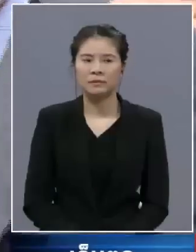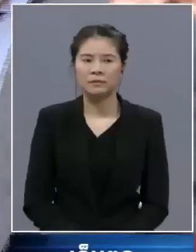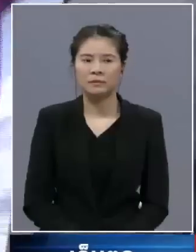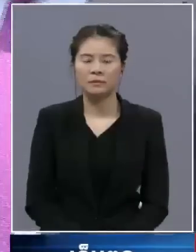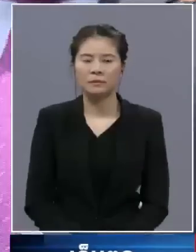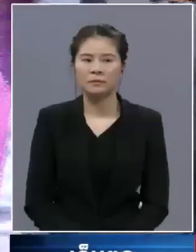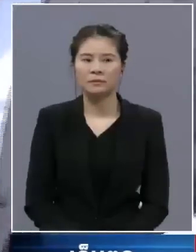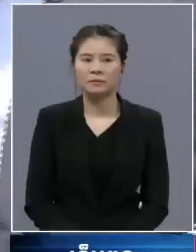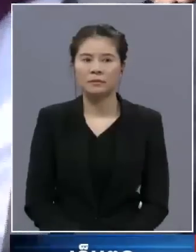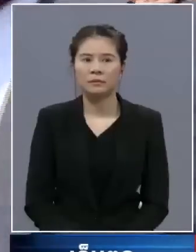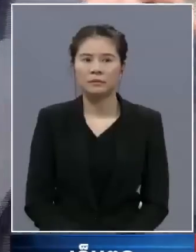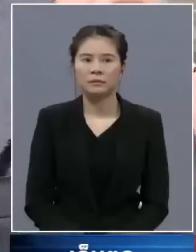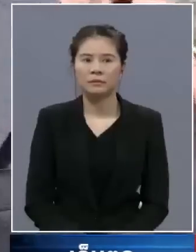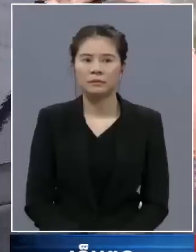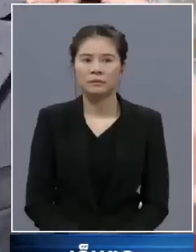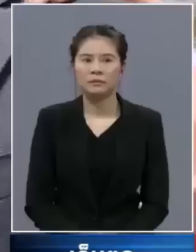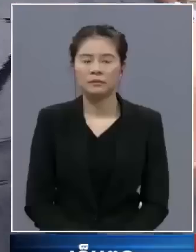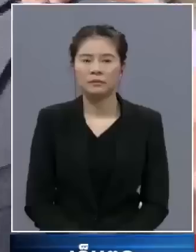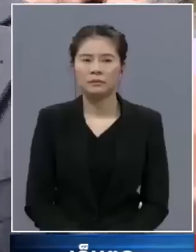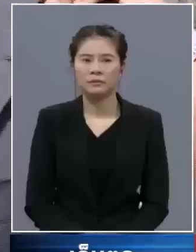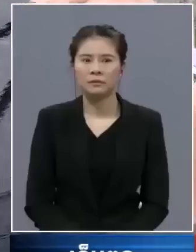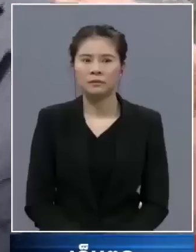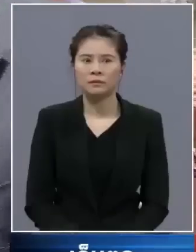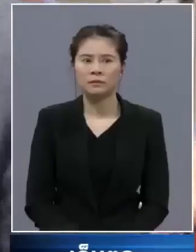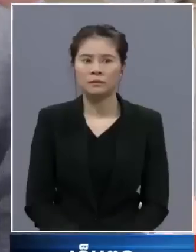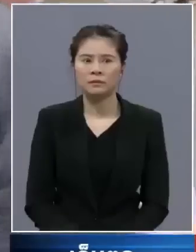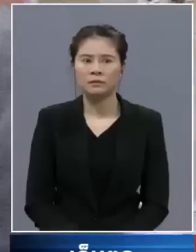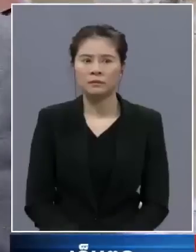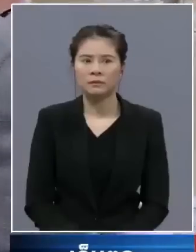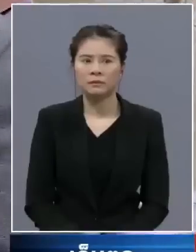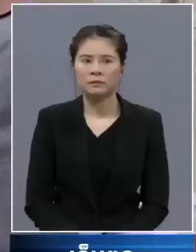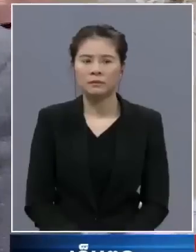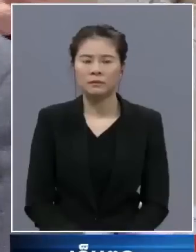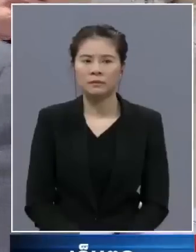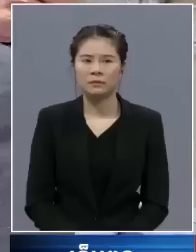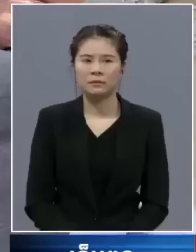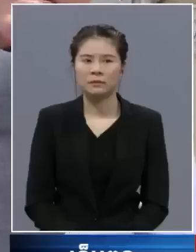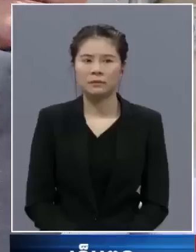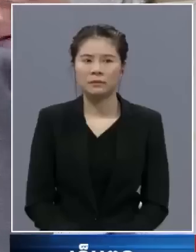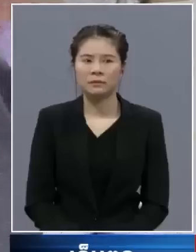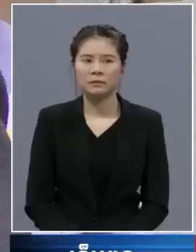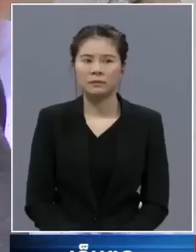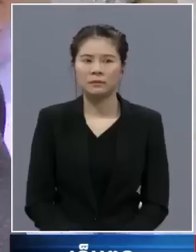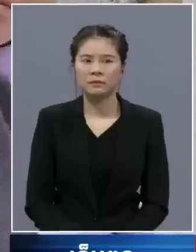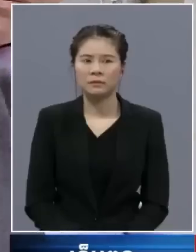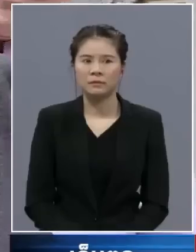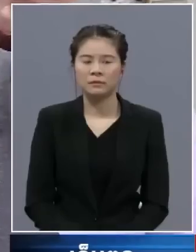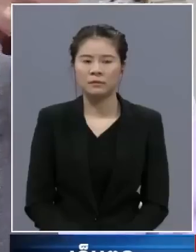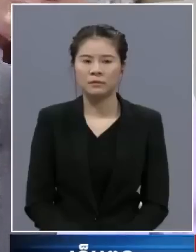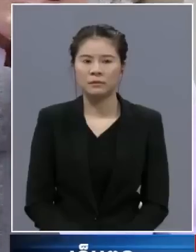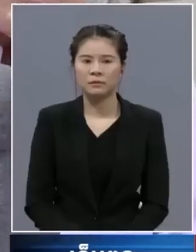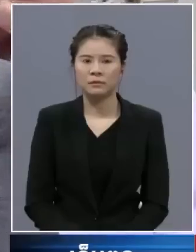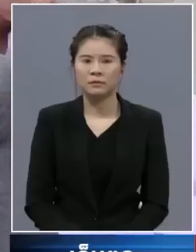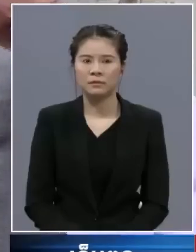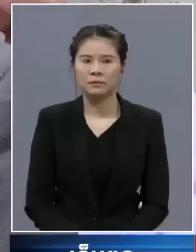จริงเลยใช่ไหมครับ ต้องไปถามคนที่เขาคิดอ่ะเขาคิดแล้วก็พูดมาไ ม่ ครับผมไม่พูดอะไรเลยผมยังไ